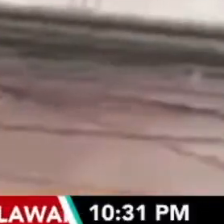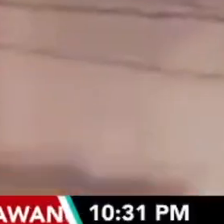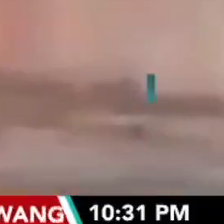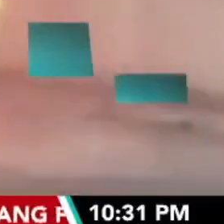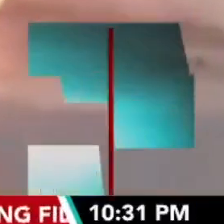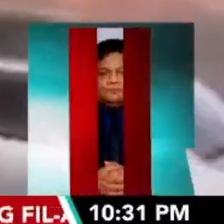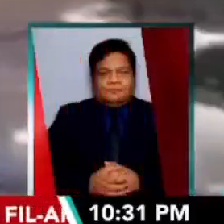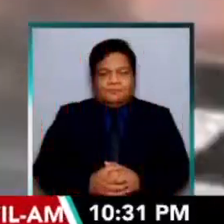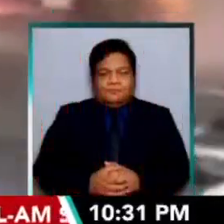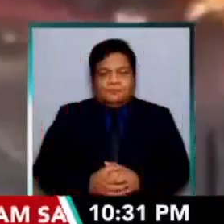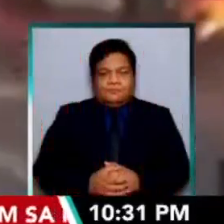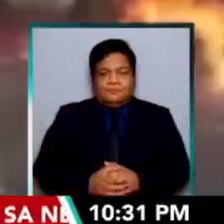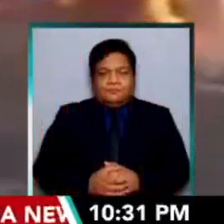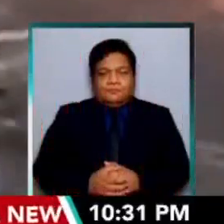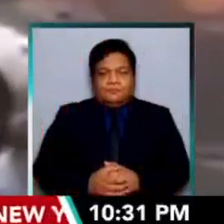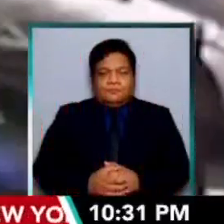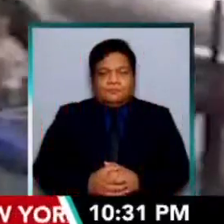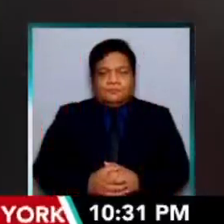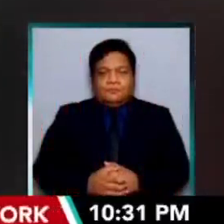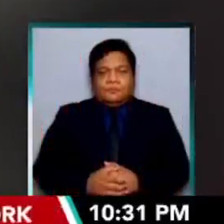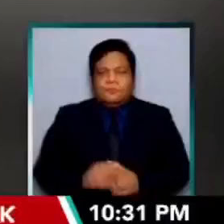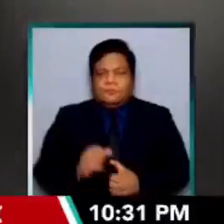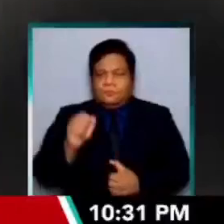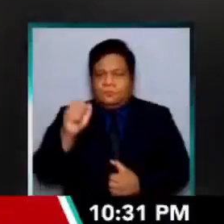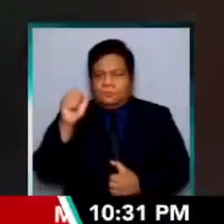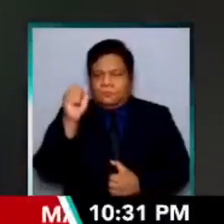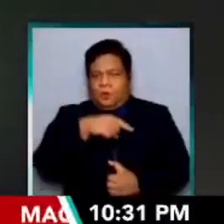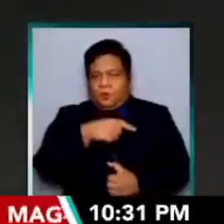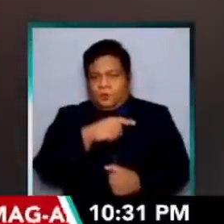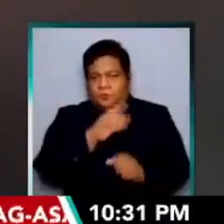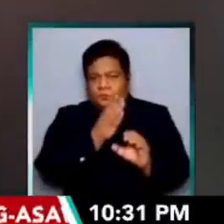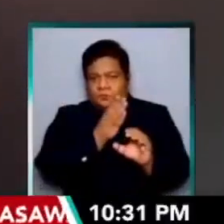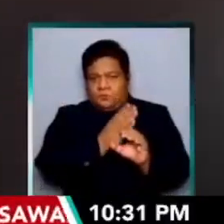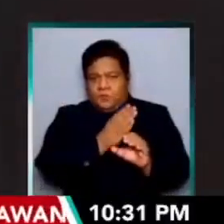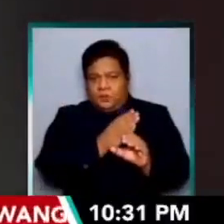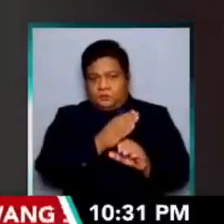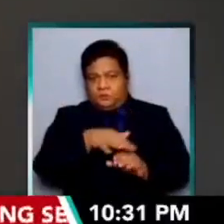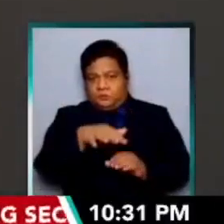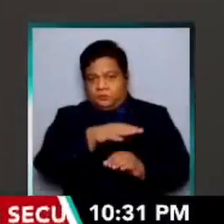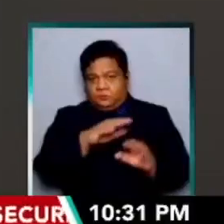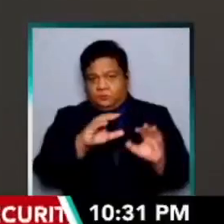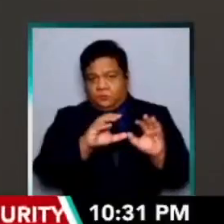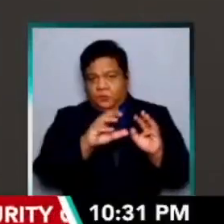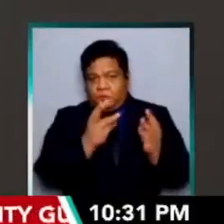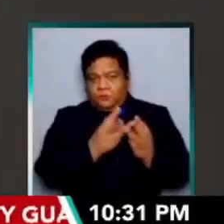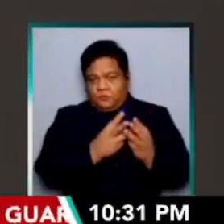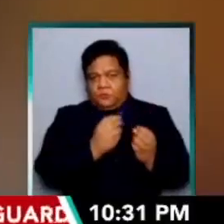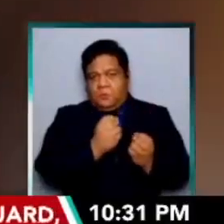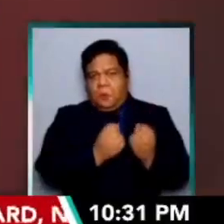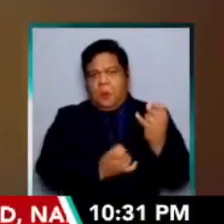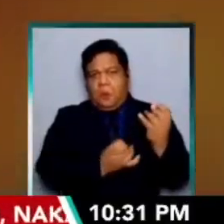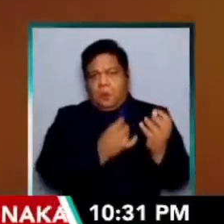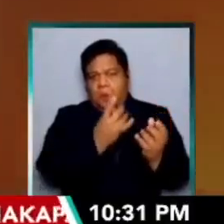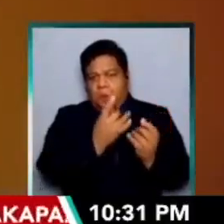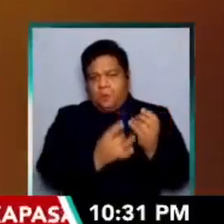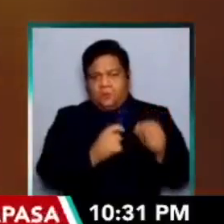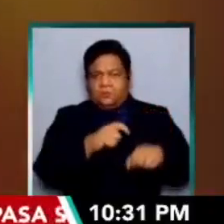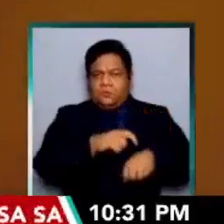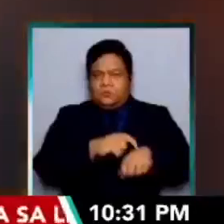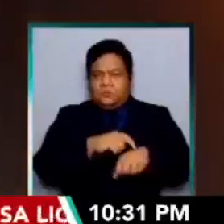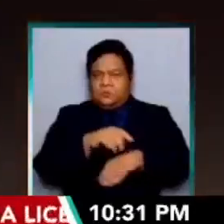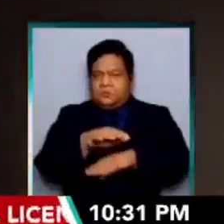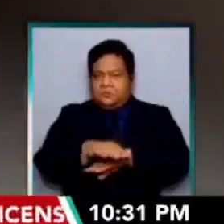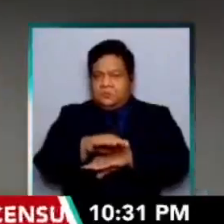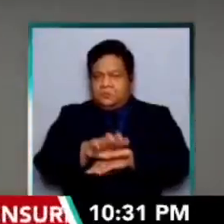Biglang nagliyab ang isang pampasaherong bus sa Commonwealth Avenue mag-aalas 5 ng hapon. Dalawang linya ng kalsada ang hindi